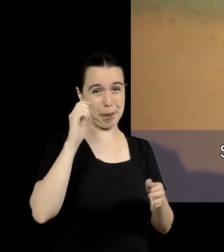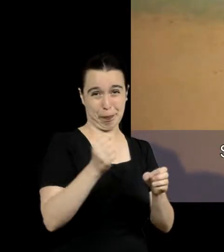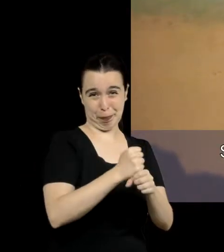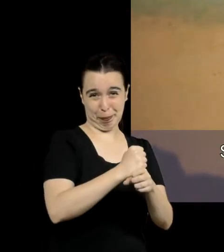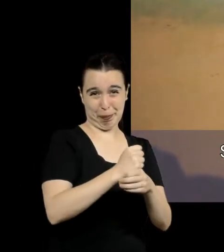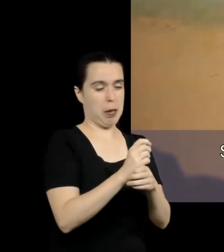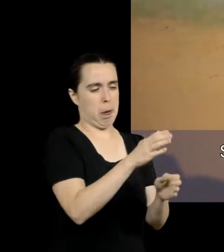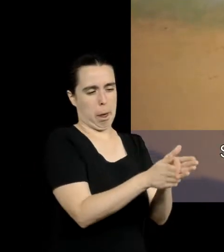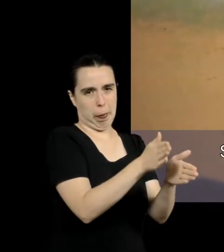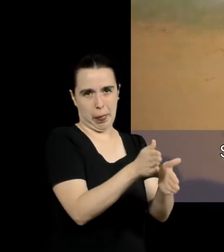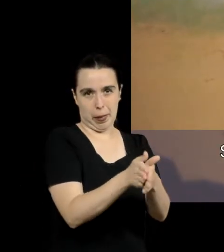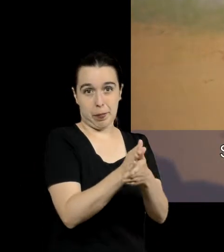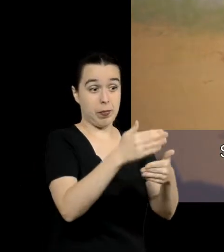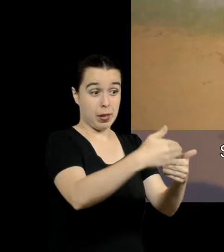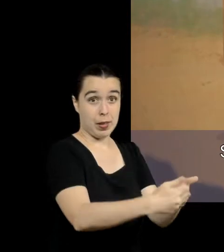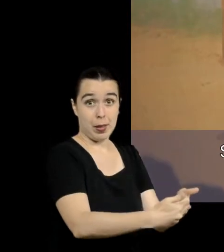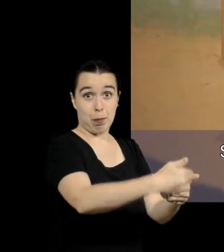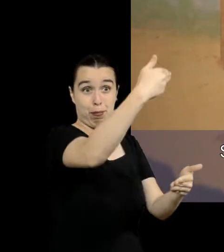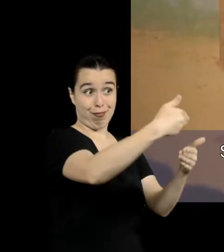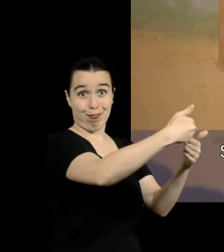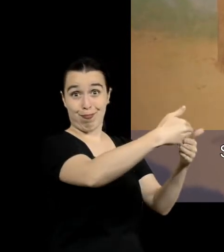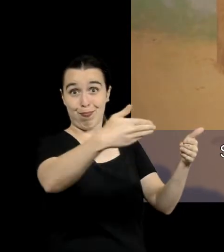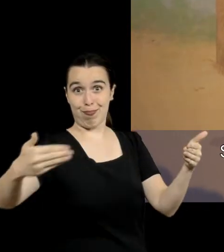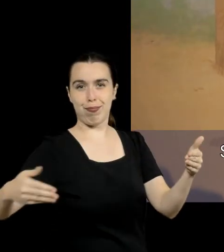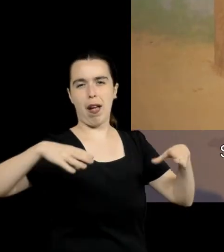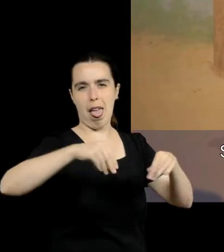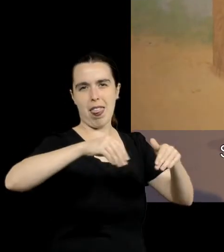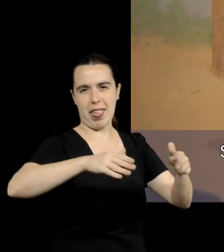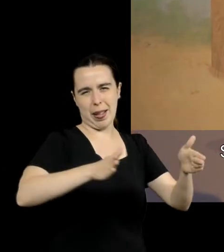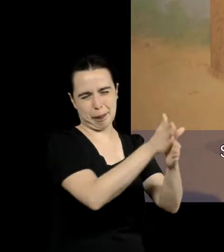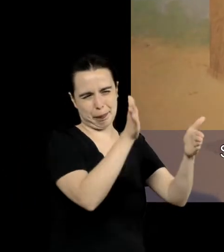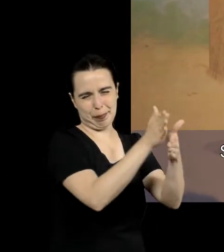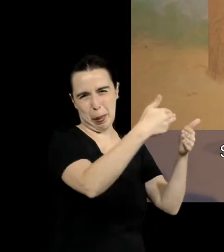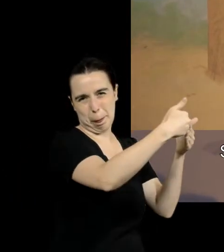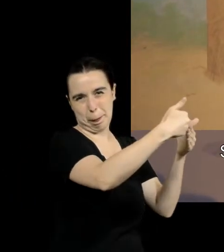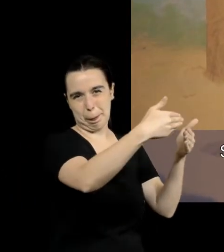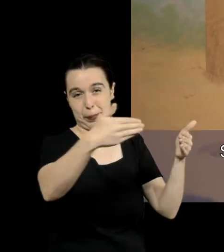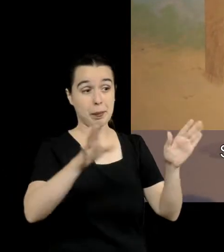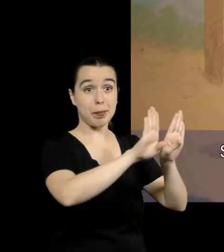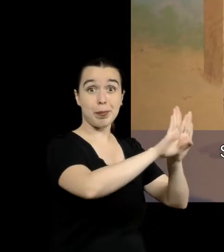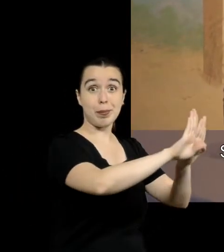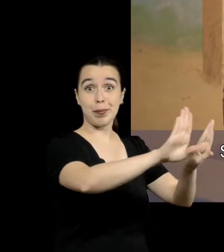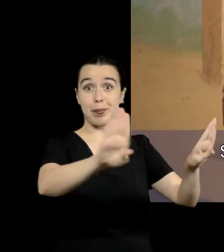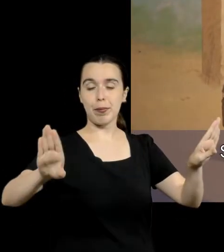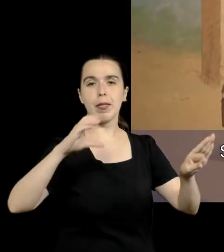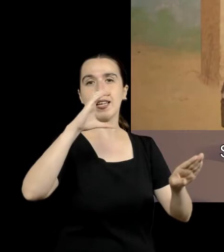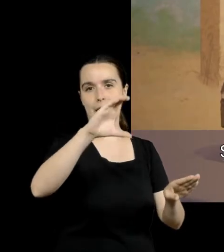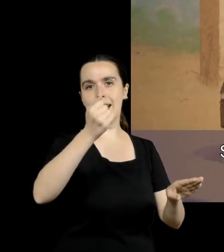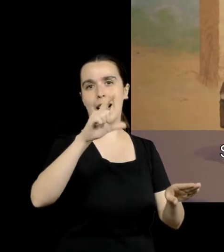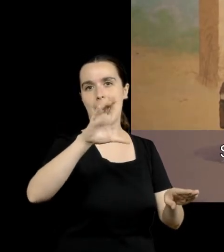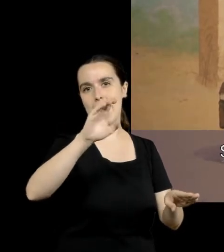Sobre aquesta base de pedra s'aixecava la resta de la muralla construïda amb tàpia i tot el conjunt estava revestit de